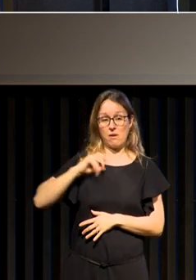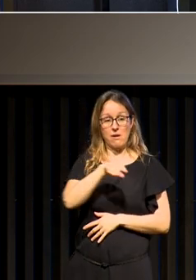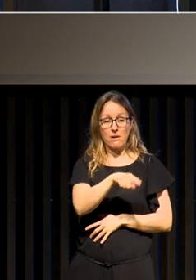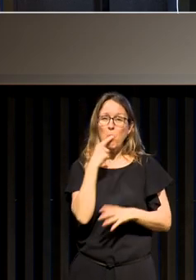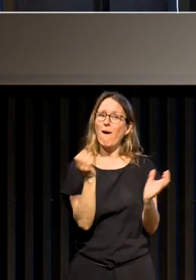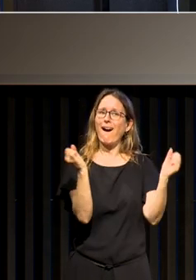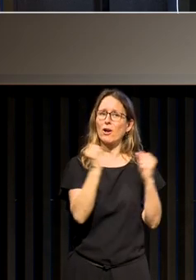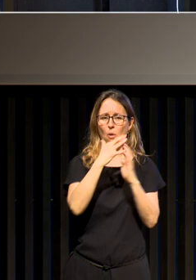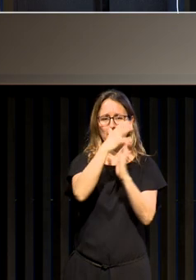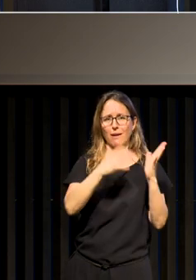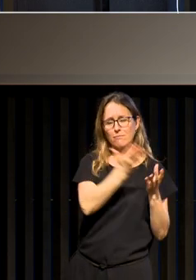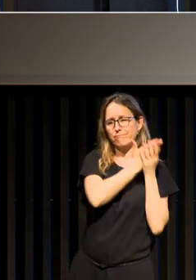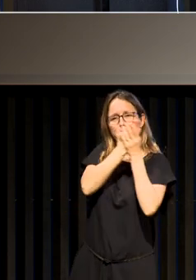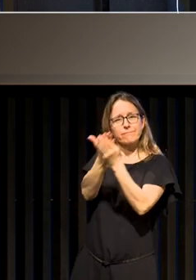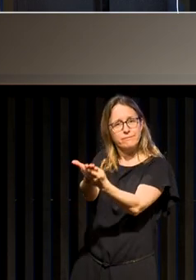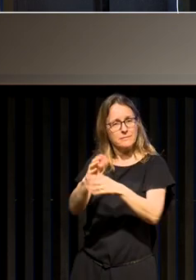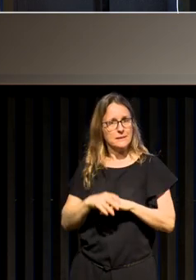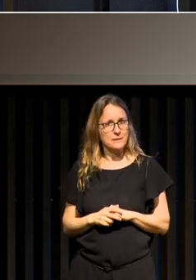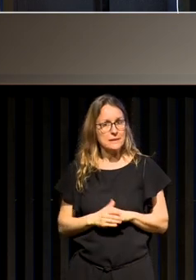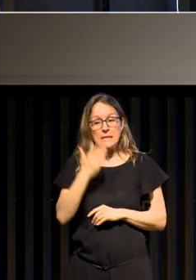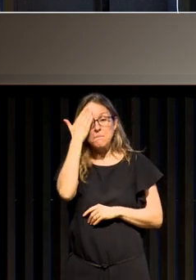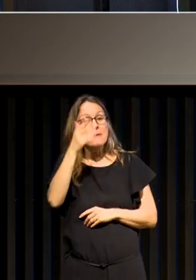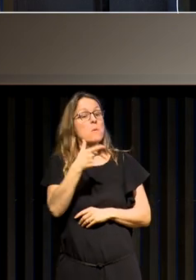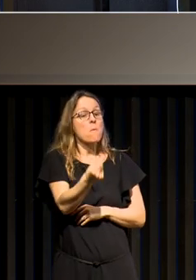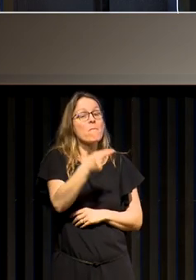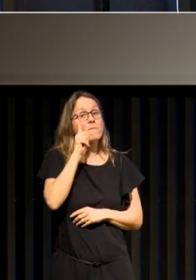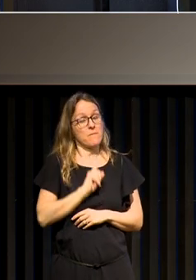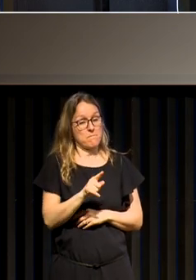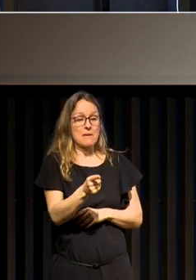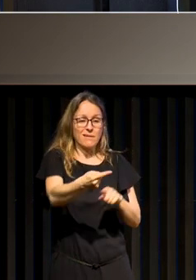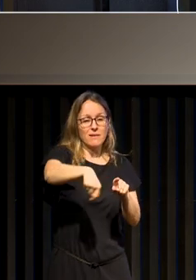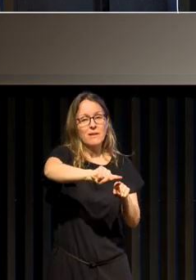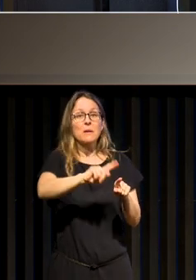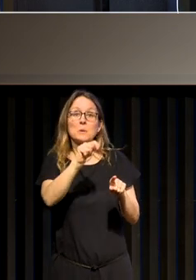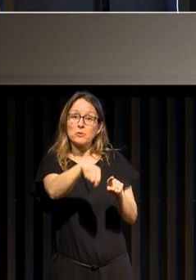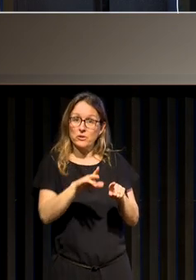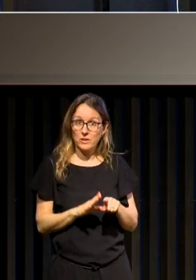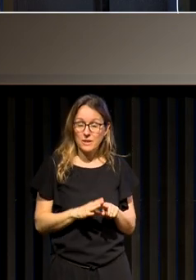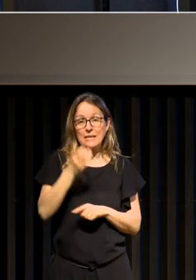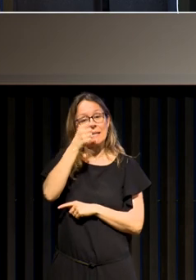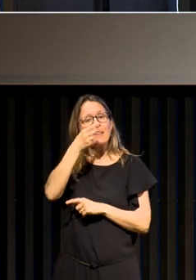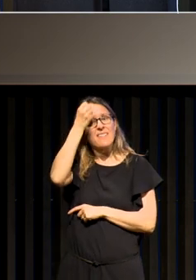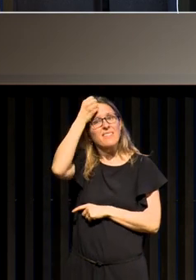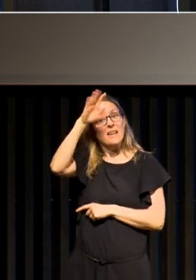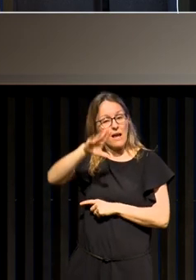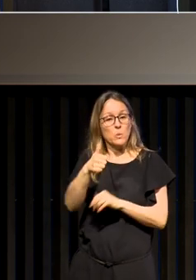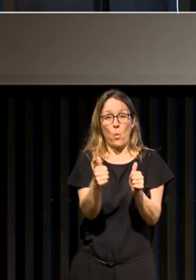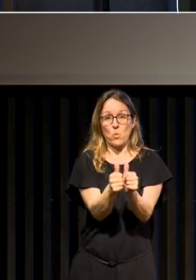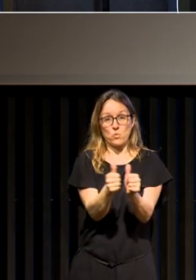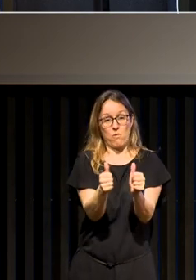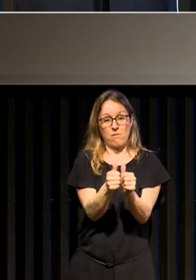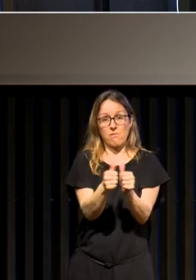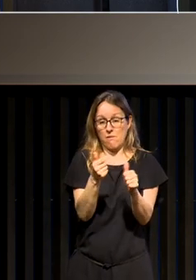consentement. Et dans le cadre des couples de femmes, il faut faire établir la déclaration conjointe